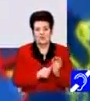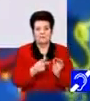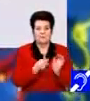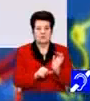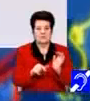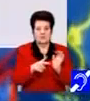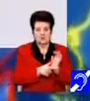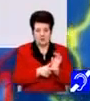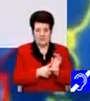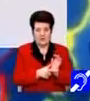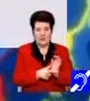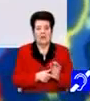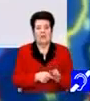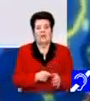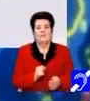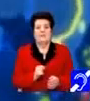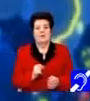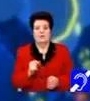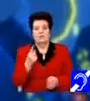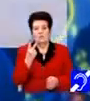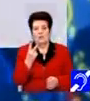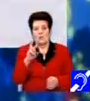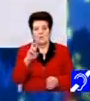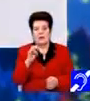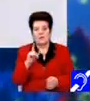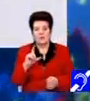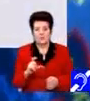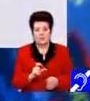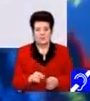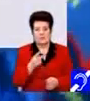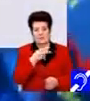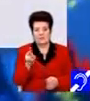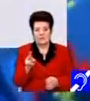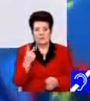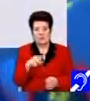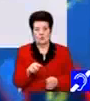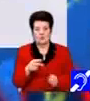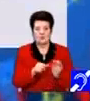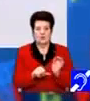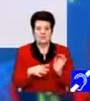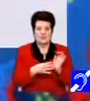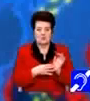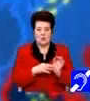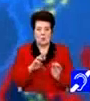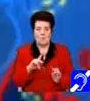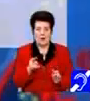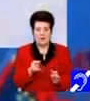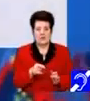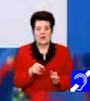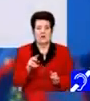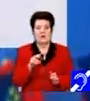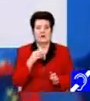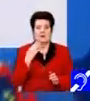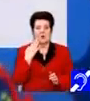67 de bani pentru un dolar american cu 2 bani mai puțin. Moneda europeană se va deprecia și va costa 20 de lei și 69 de bani. Leul